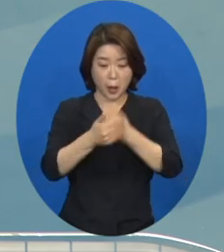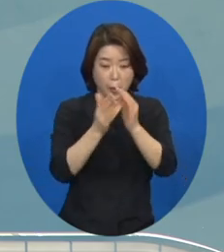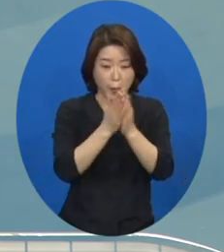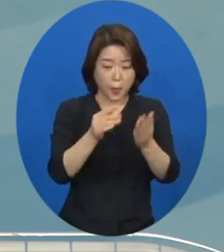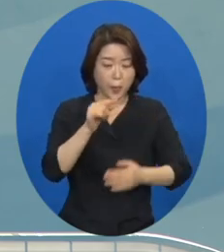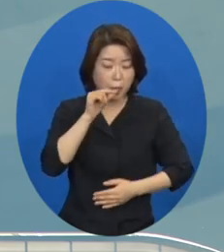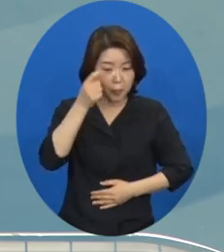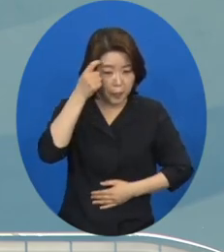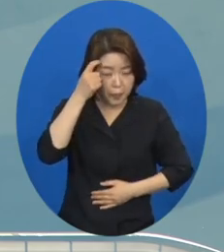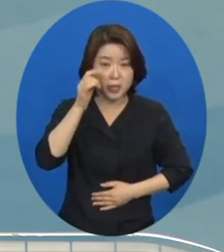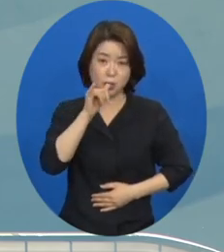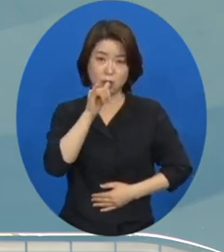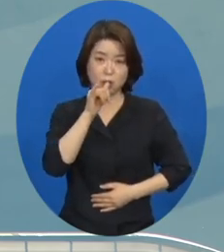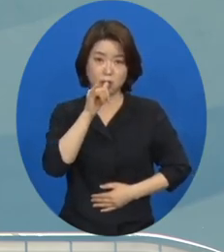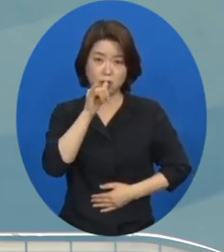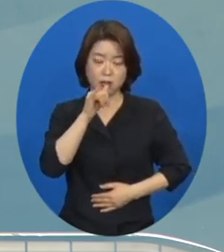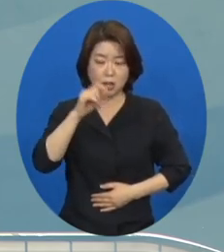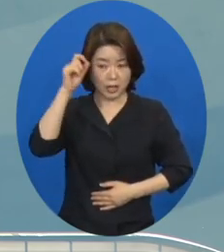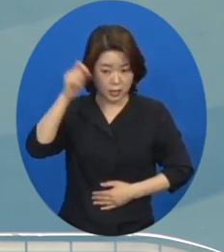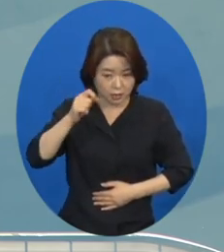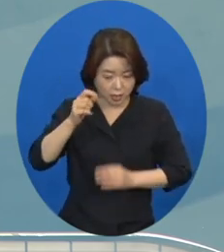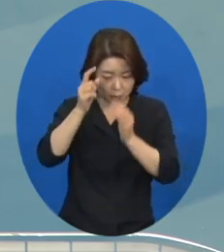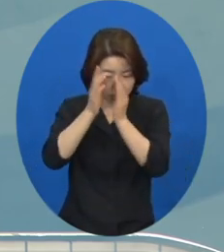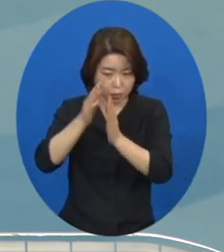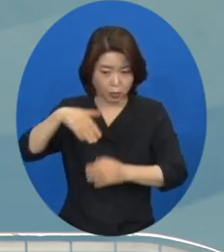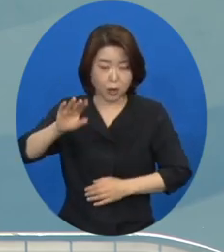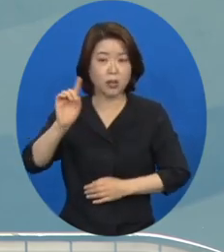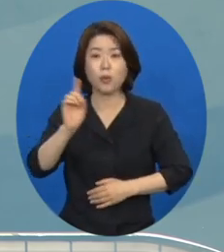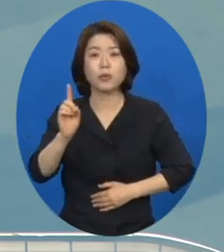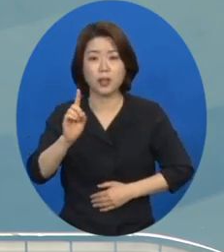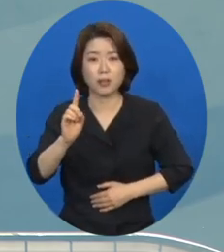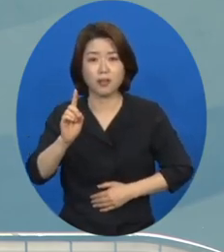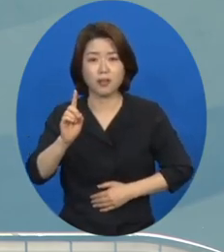보셨어요? 새벽기도 갈 때 어떠셨어요?